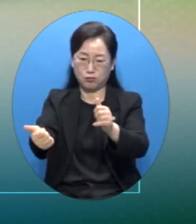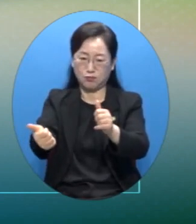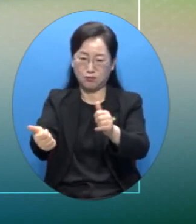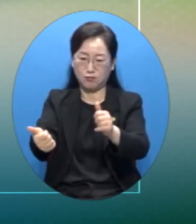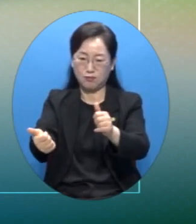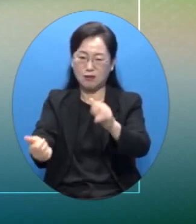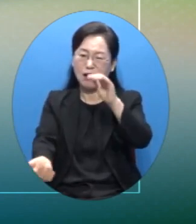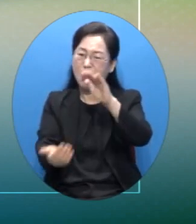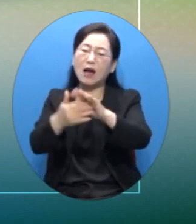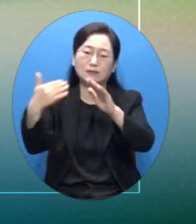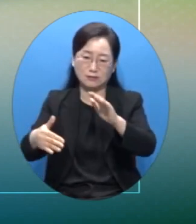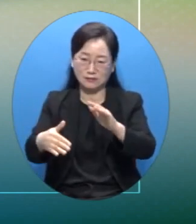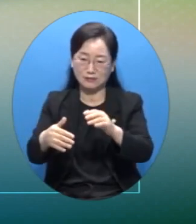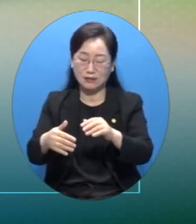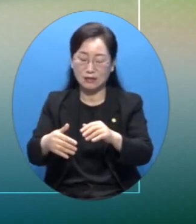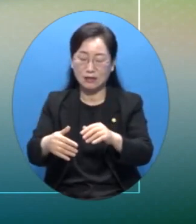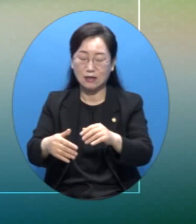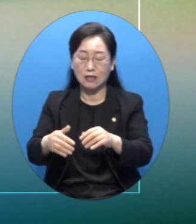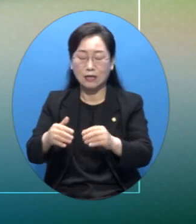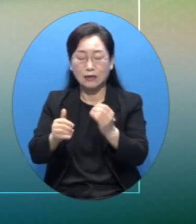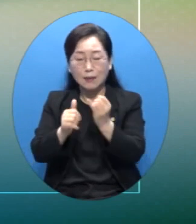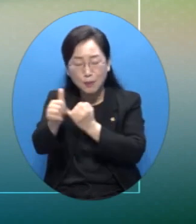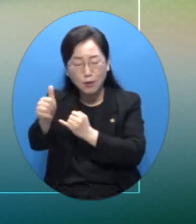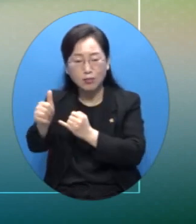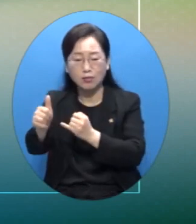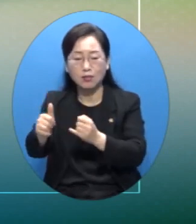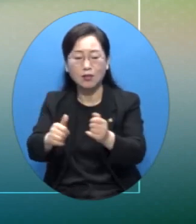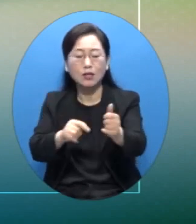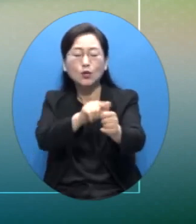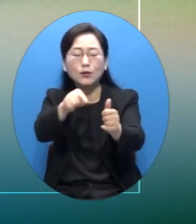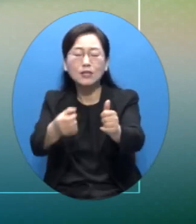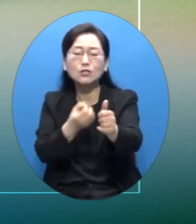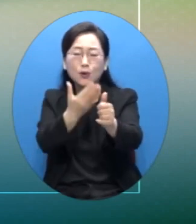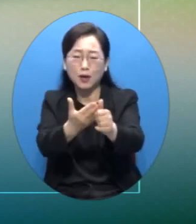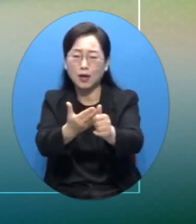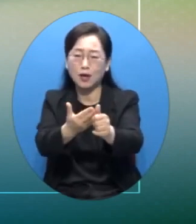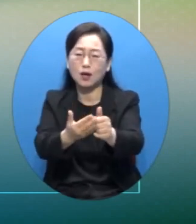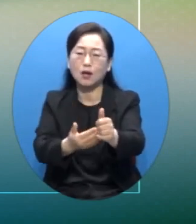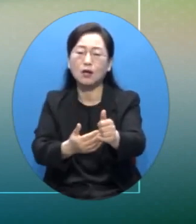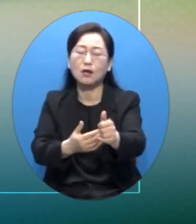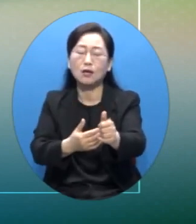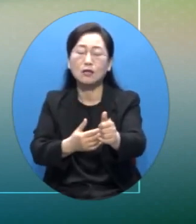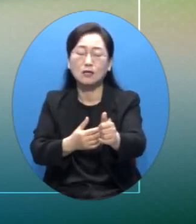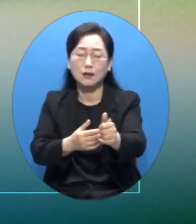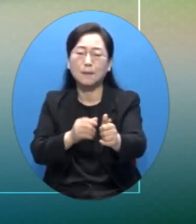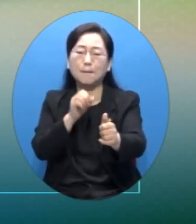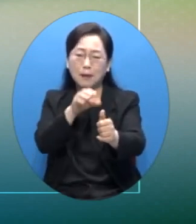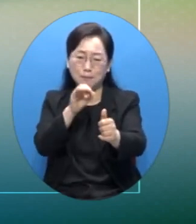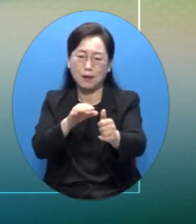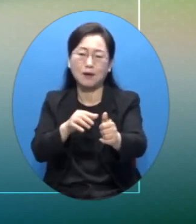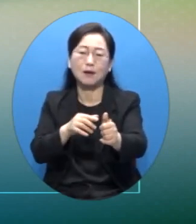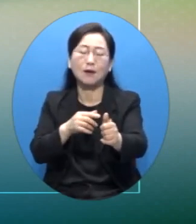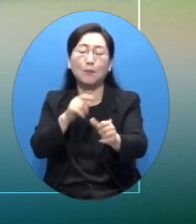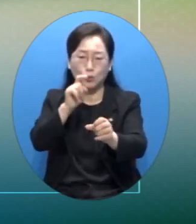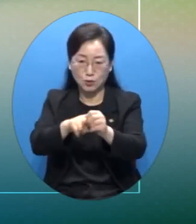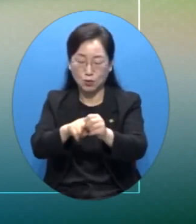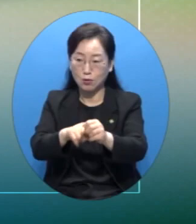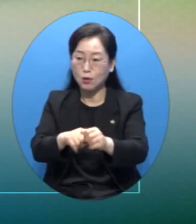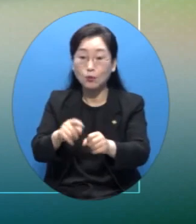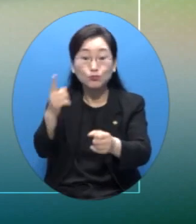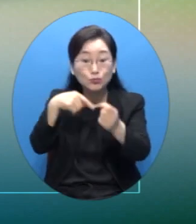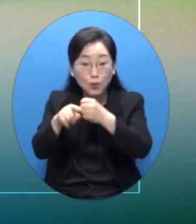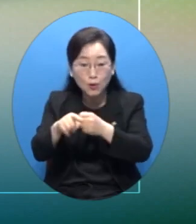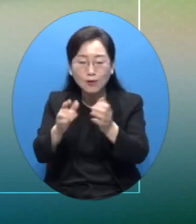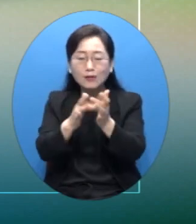당신 남편들이 그렇게도 당신들에게 해주고 싶었던 말을 들려주기 위해서 왔습니다. 그 말이 무엇이냐고요? 예수님은